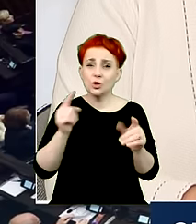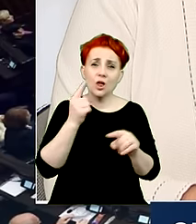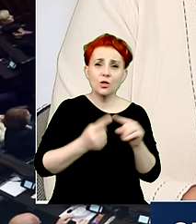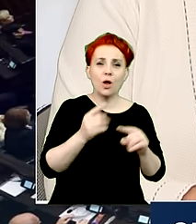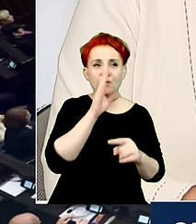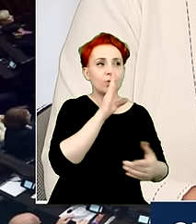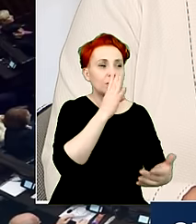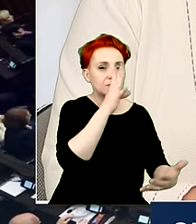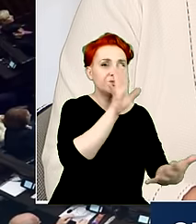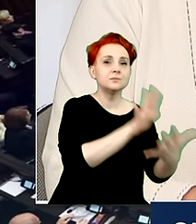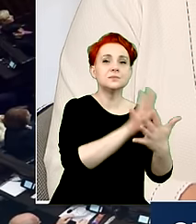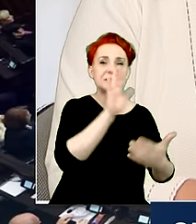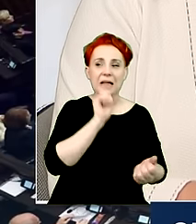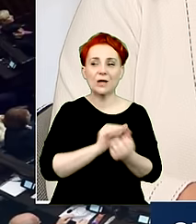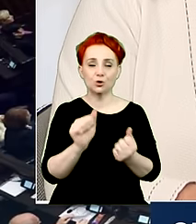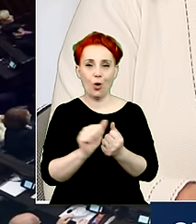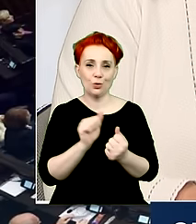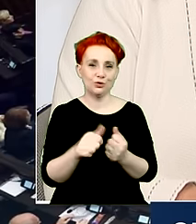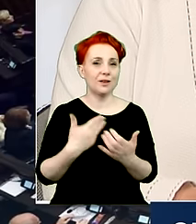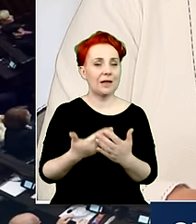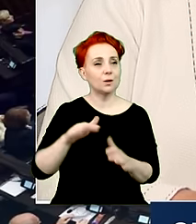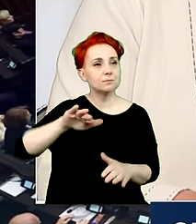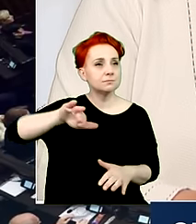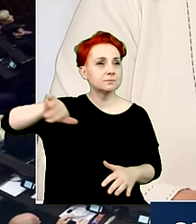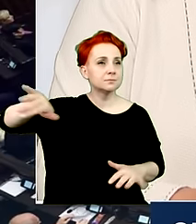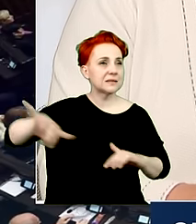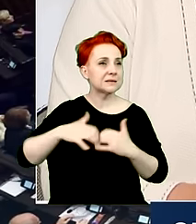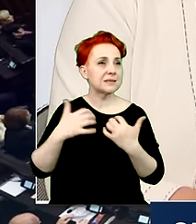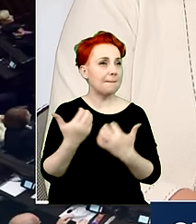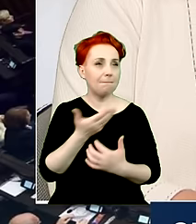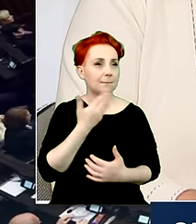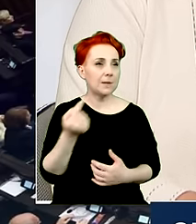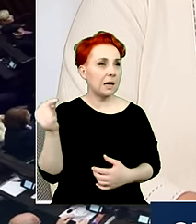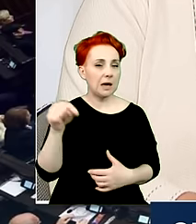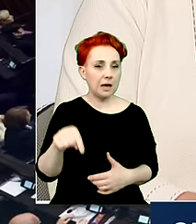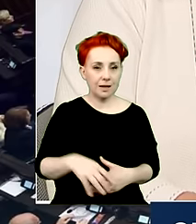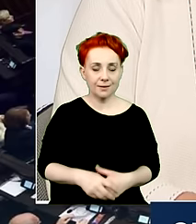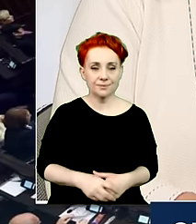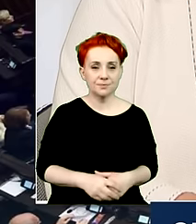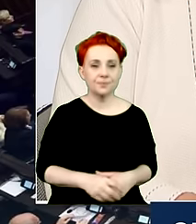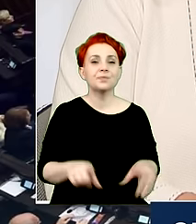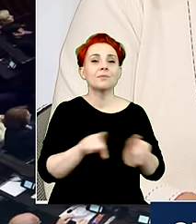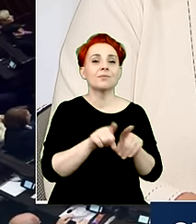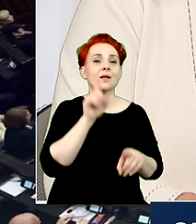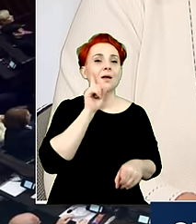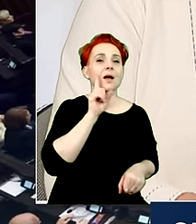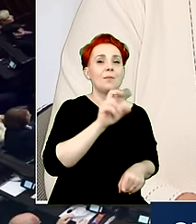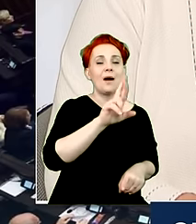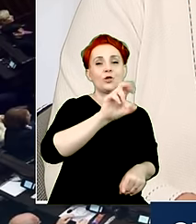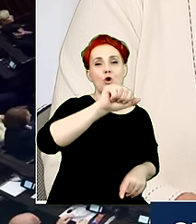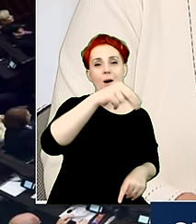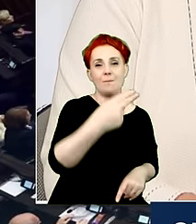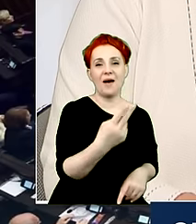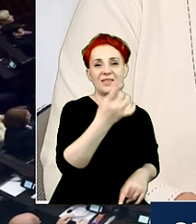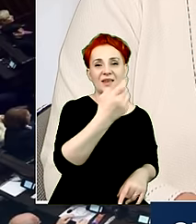wizerunkowi, który oni chcą kreować, dlatego ona w Sejmie tutaj się nie znalazła. To samo jest z panem Romanem Giertychem, panem